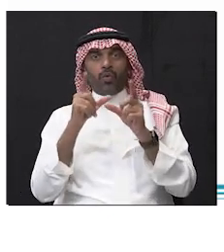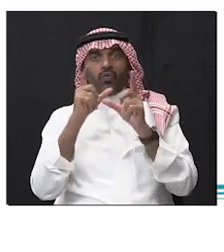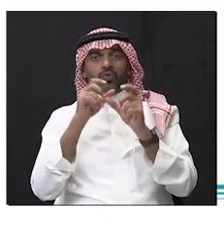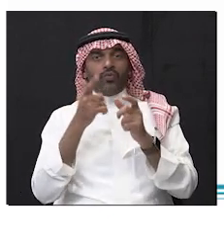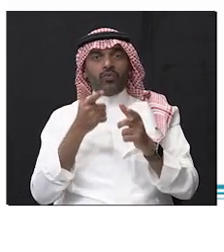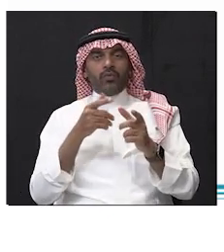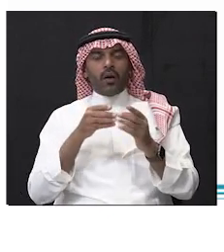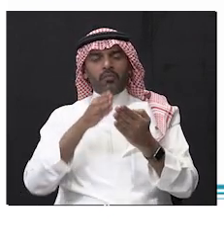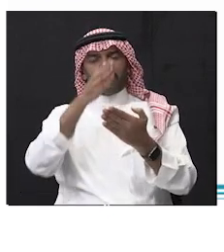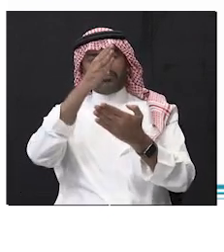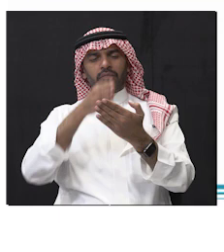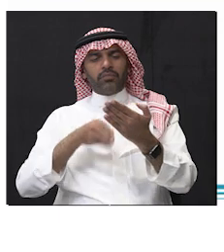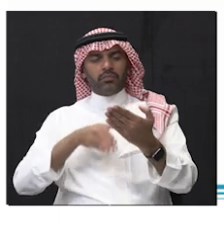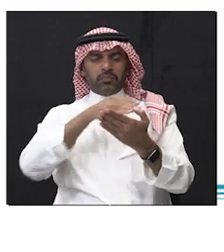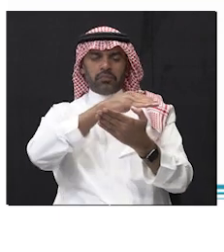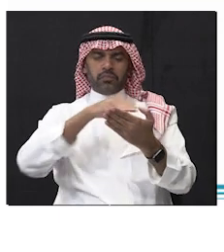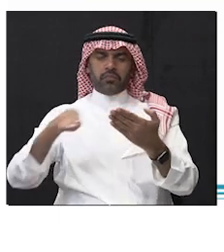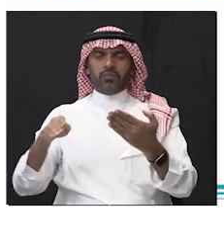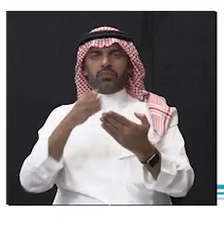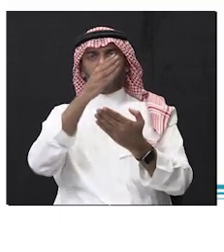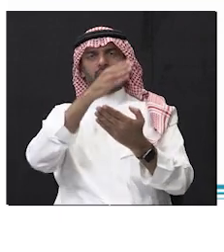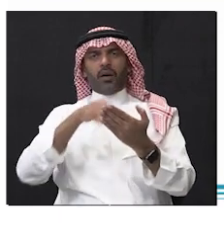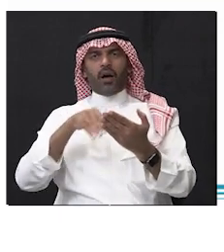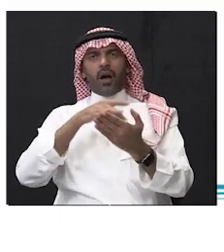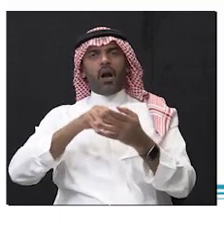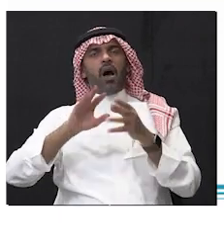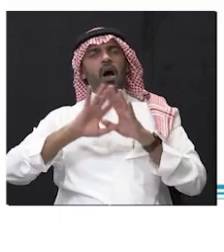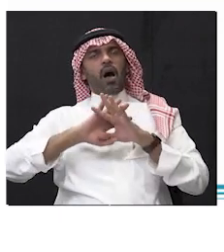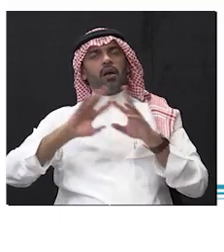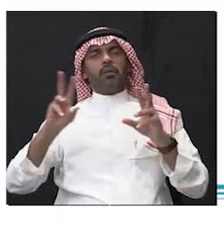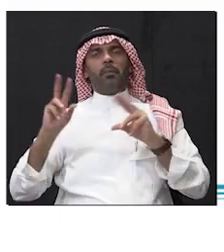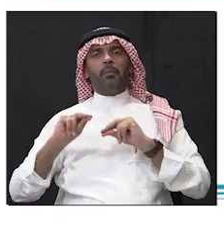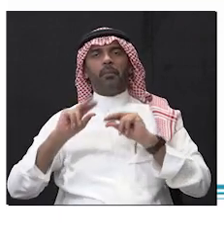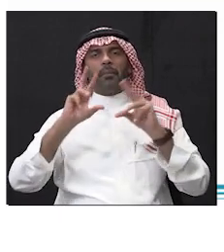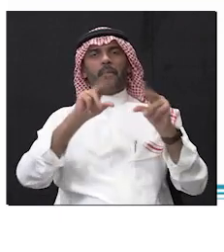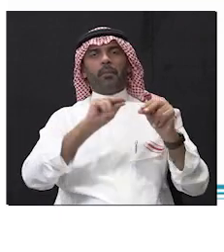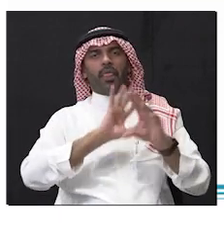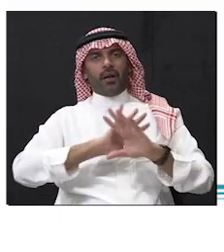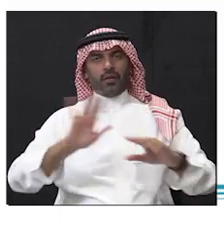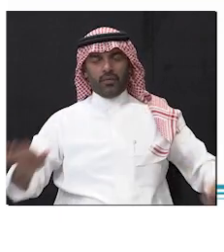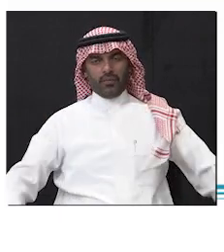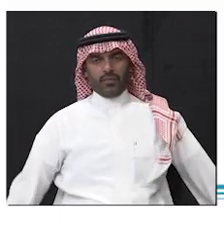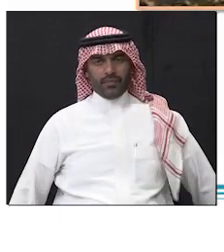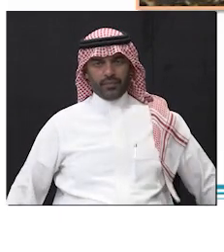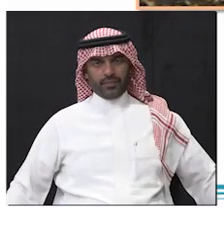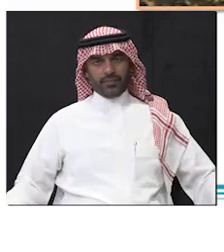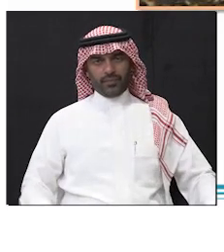أحسنتم، فهذه نطلق عليها اللي هو التماثل الشعاعي. أحسنتم.